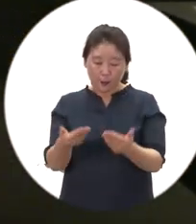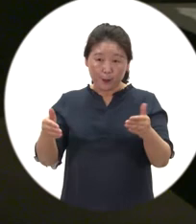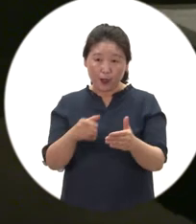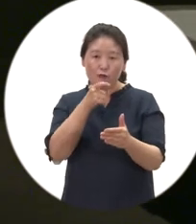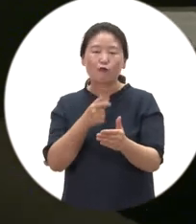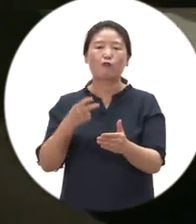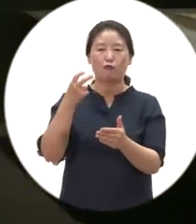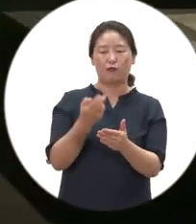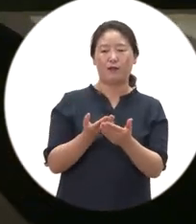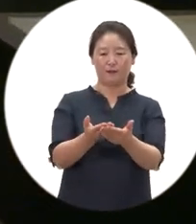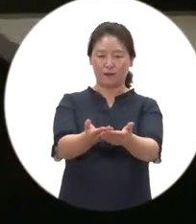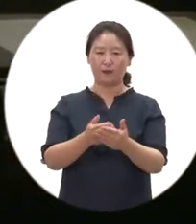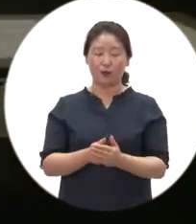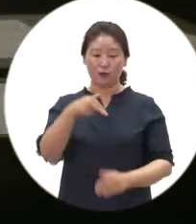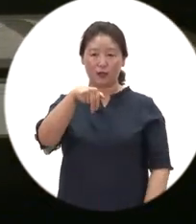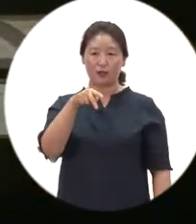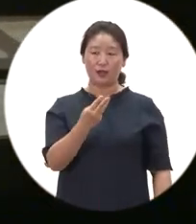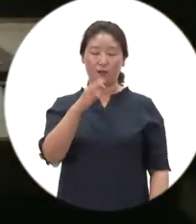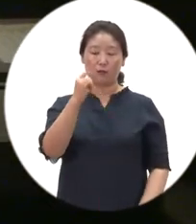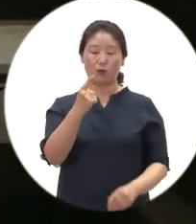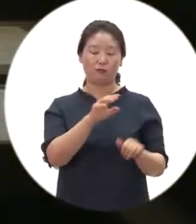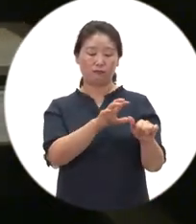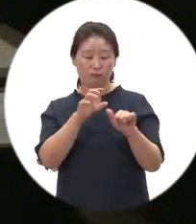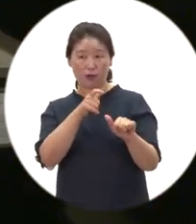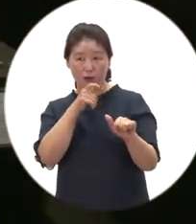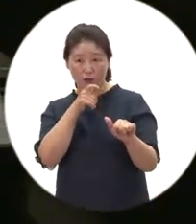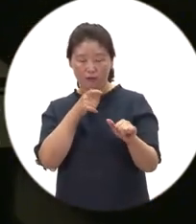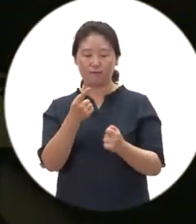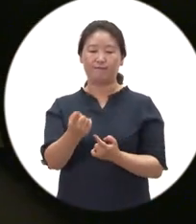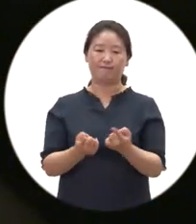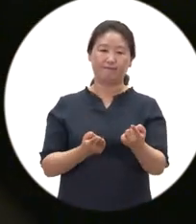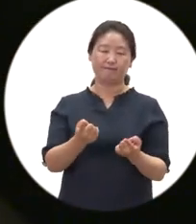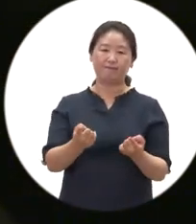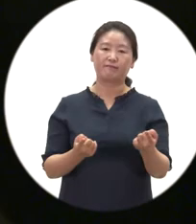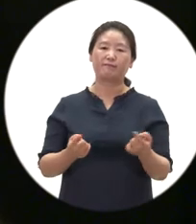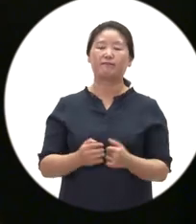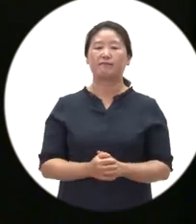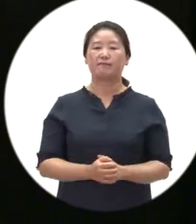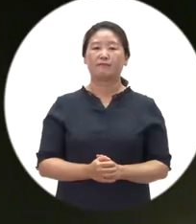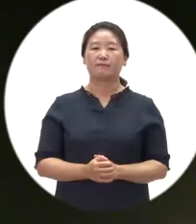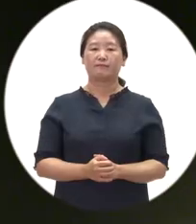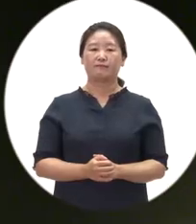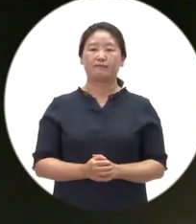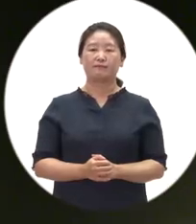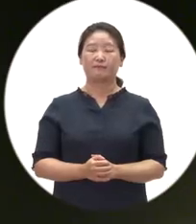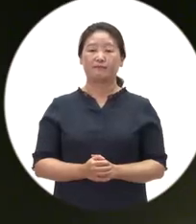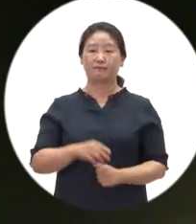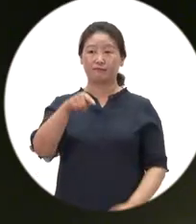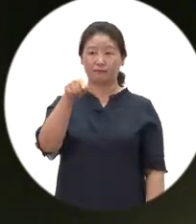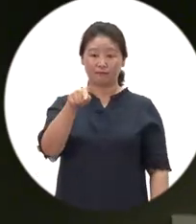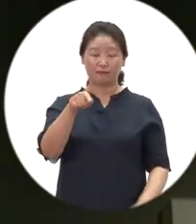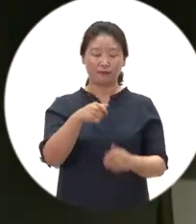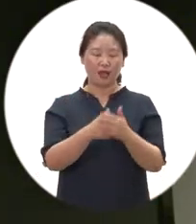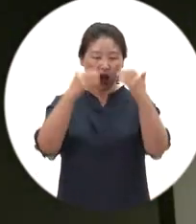맷두레로 물을 대어주고 살포로 물꼬를 트거나 막아서 적당한 양의 물이 논에 차도록 합니다.